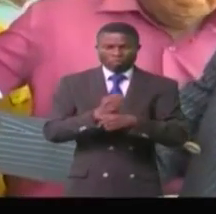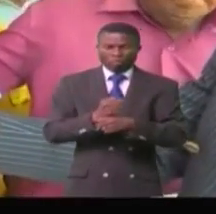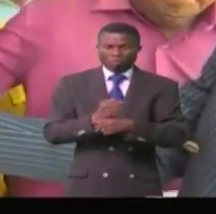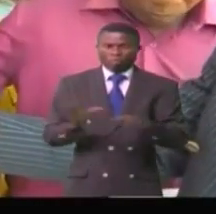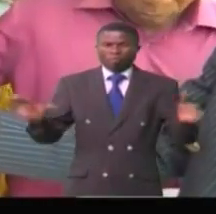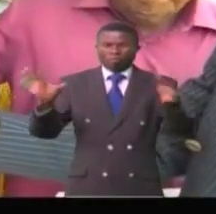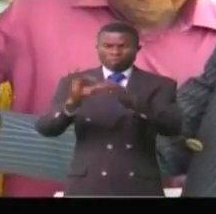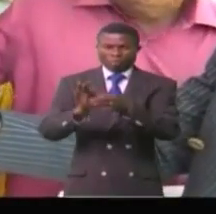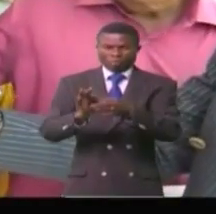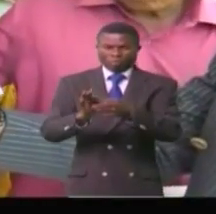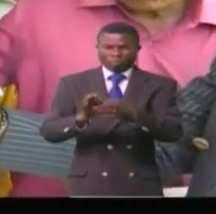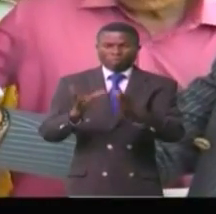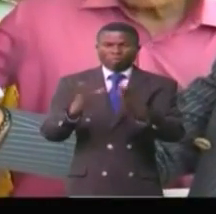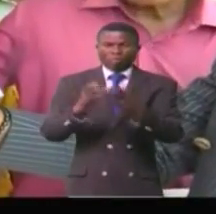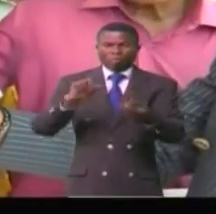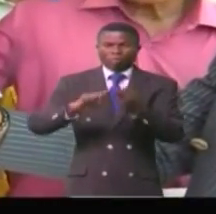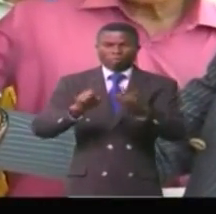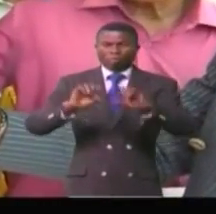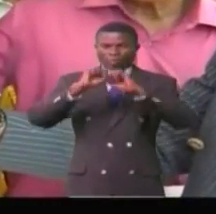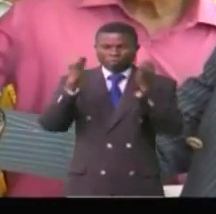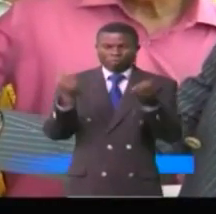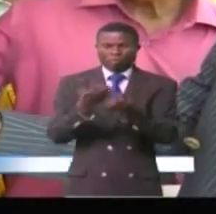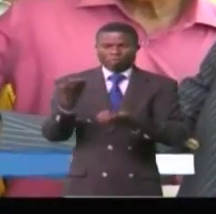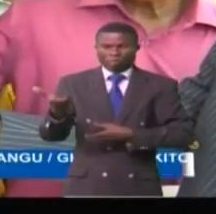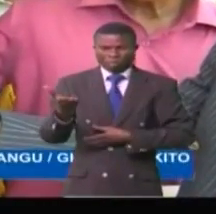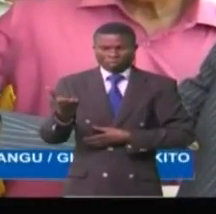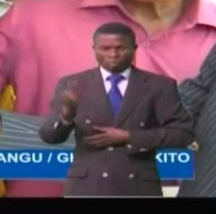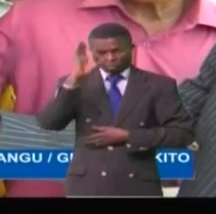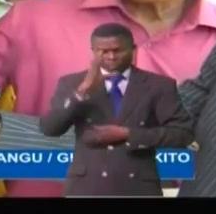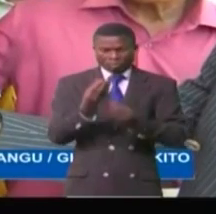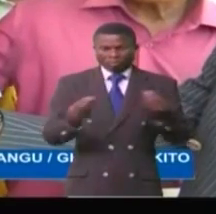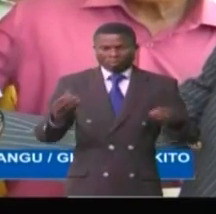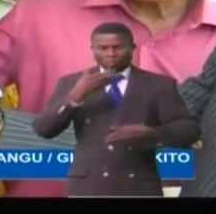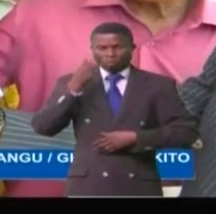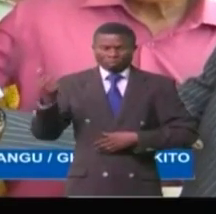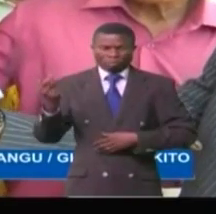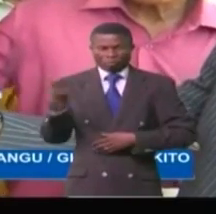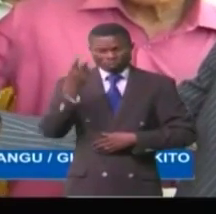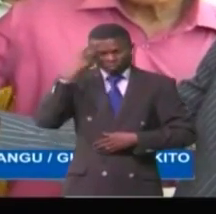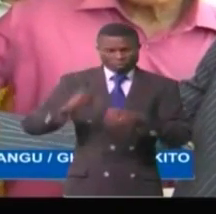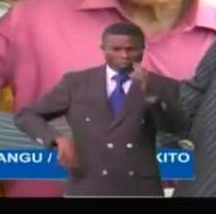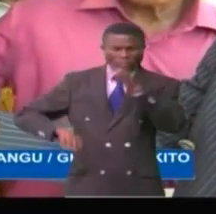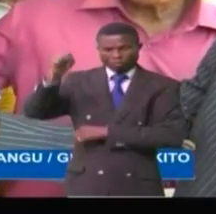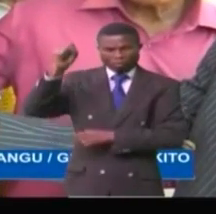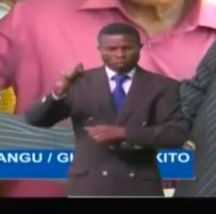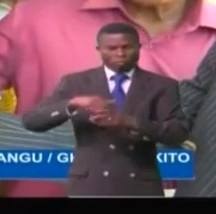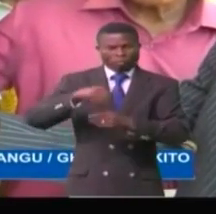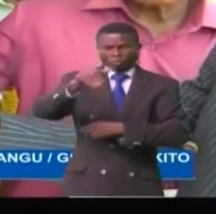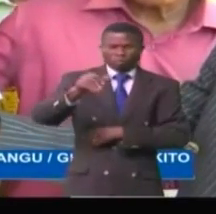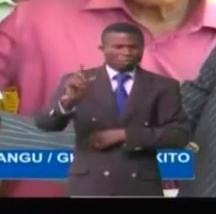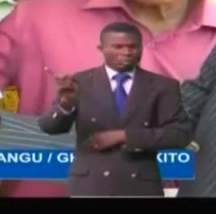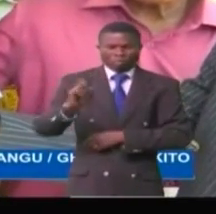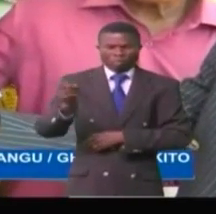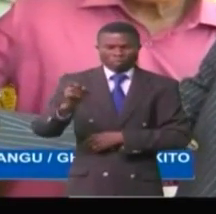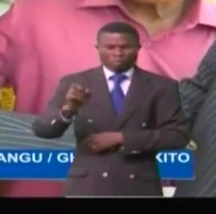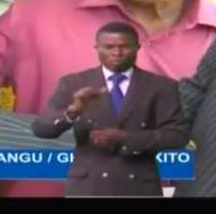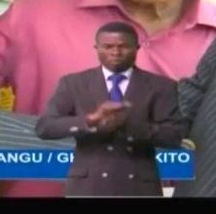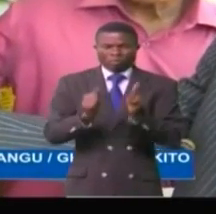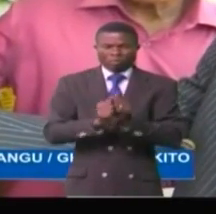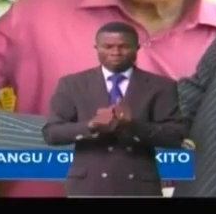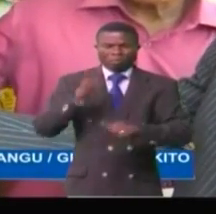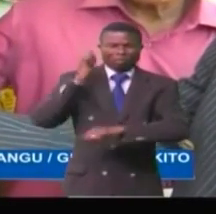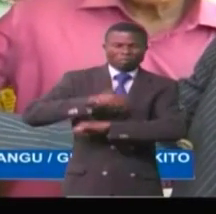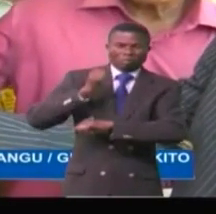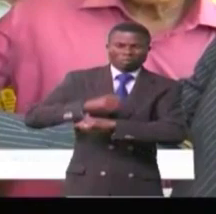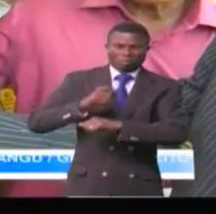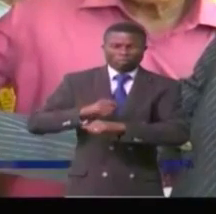conciliation avec les amis de Sociedaire et trouver un compromis à l'amiable au lieu de mettre les amis en tension avec des jugements, des